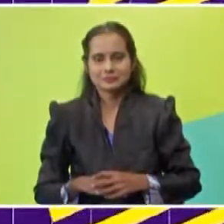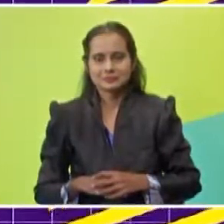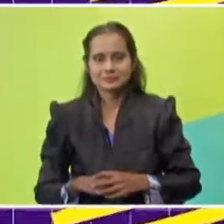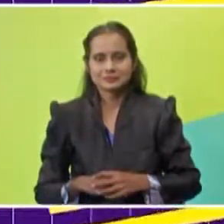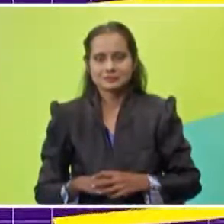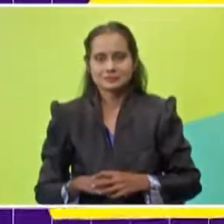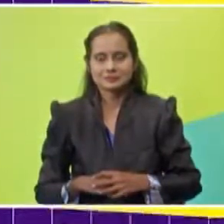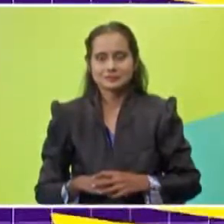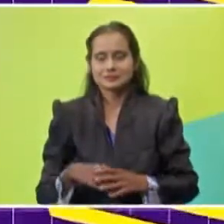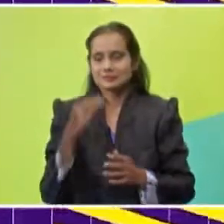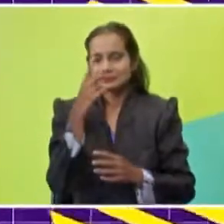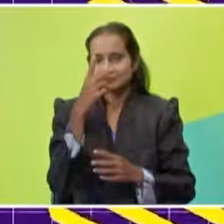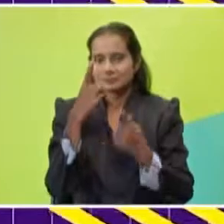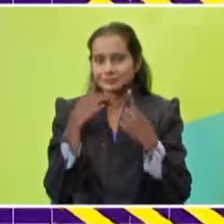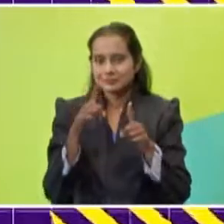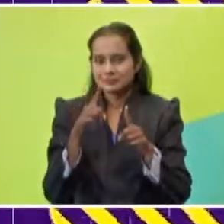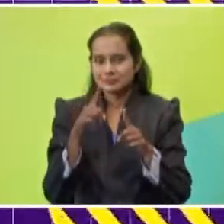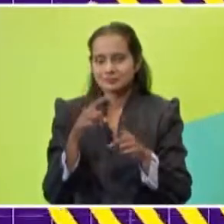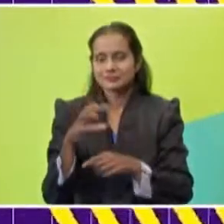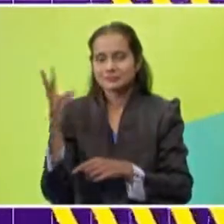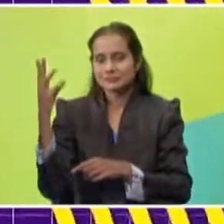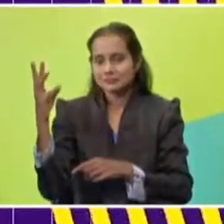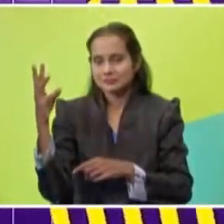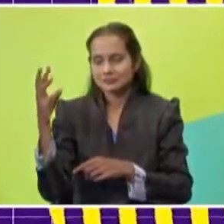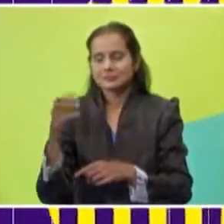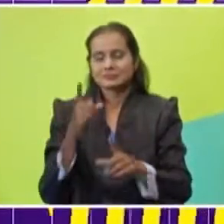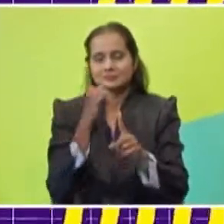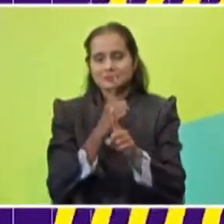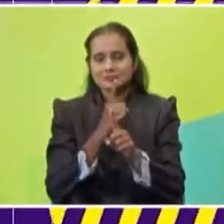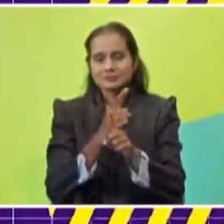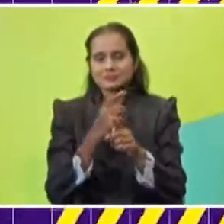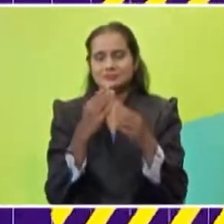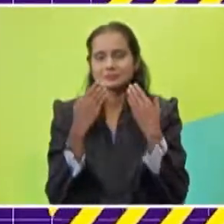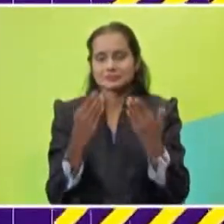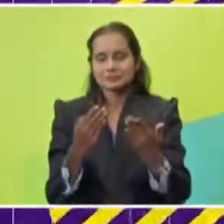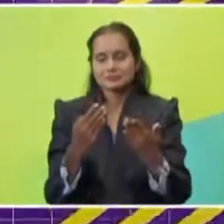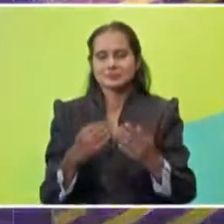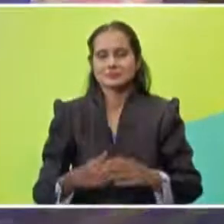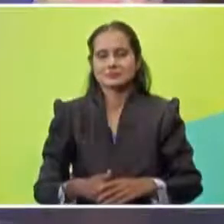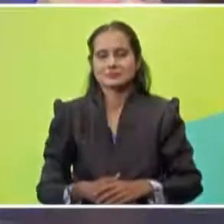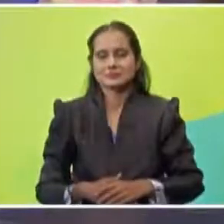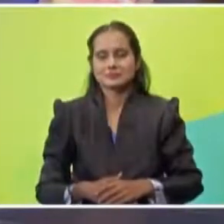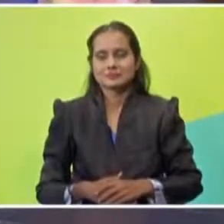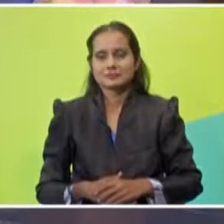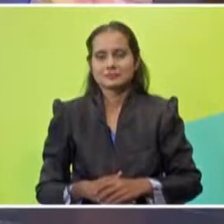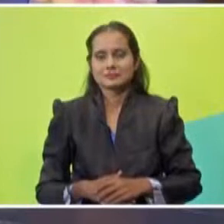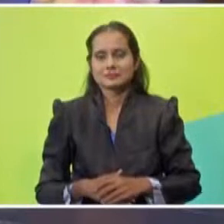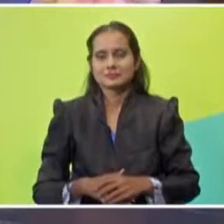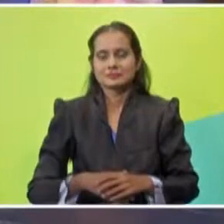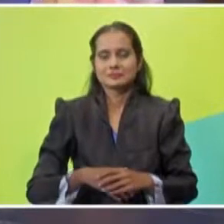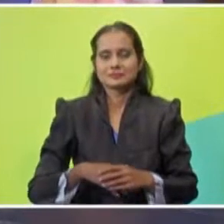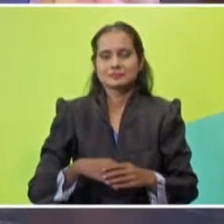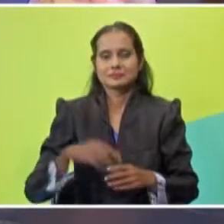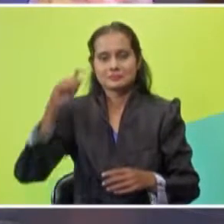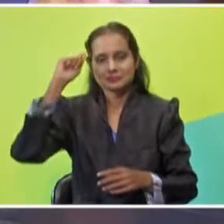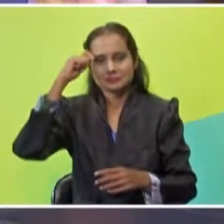jungkit simak jawaban 16-digit betul Terima kasih Airis Oke pantun yang keempat